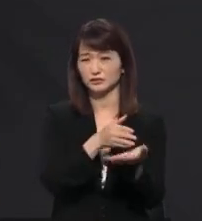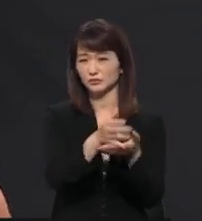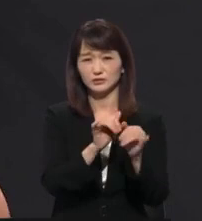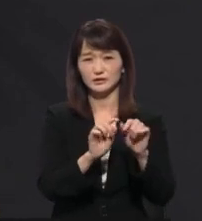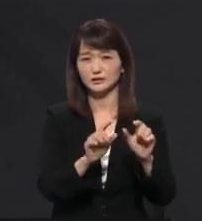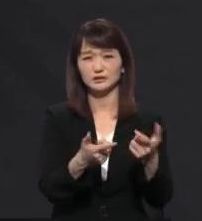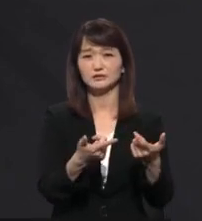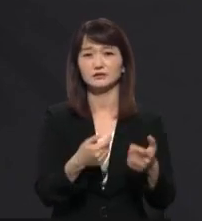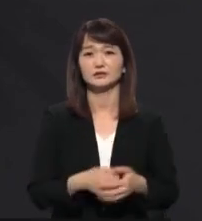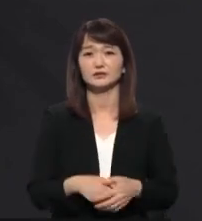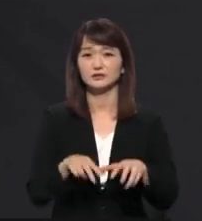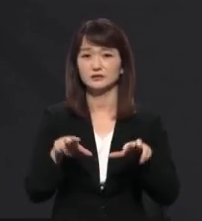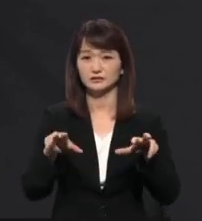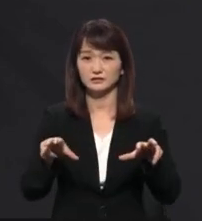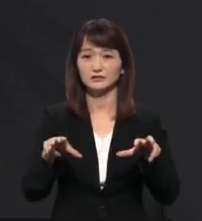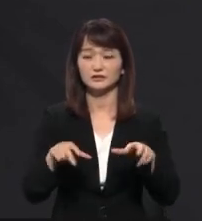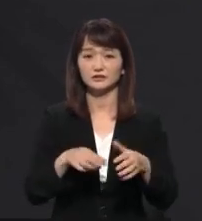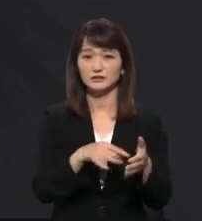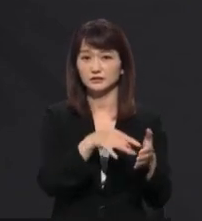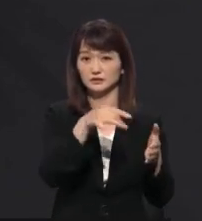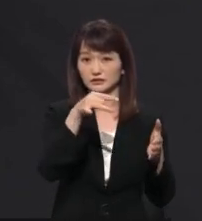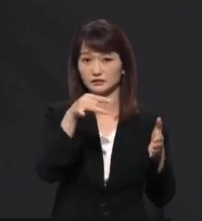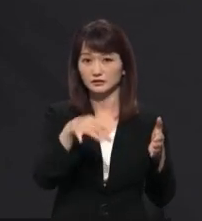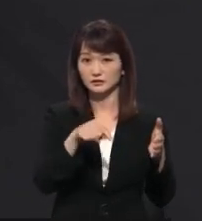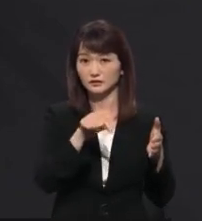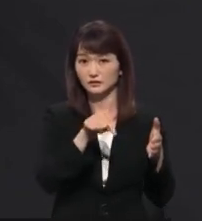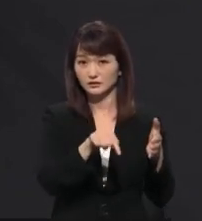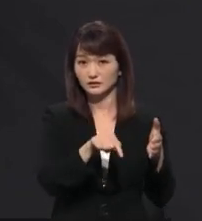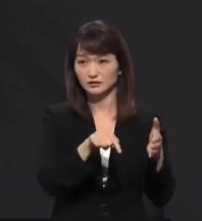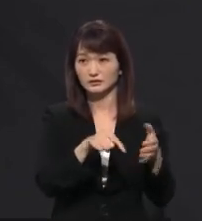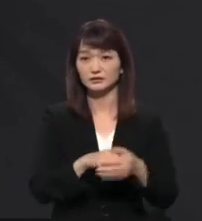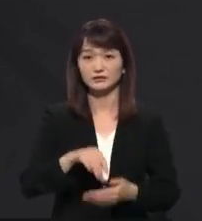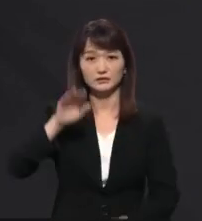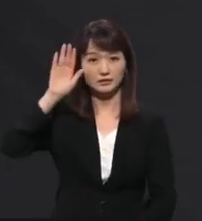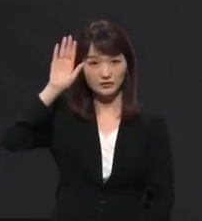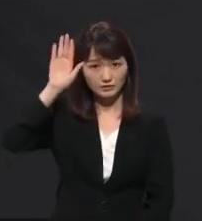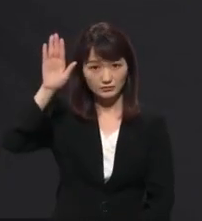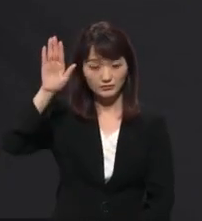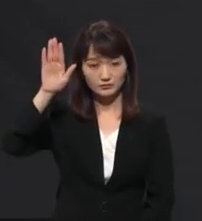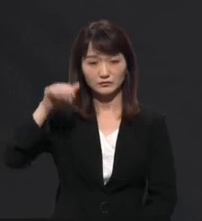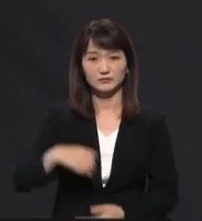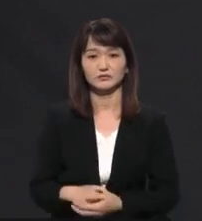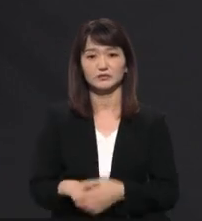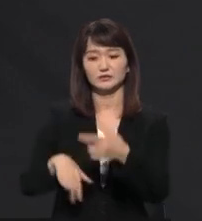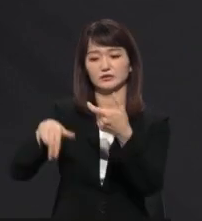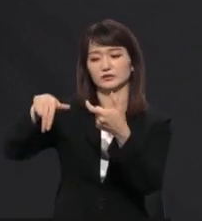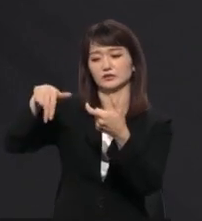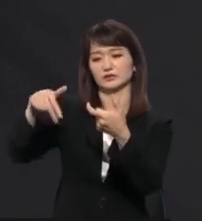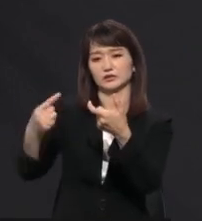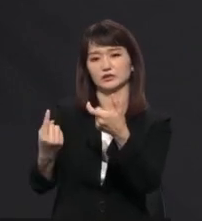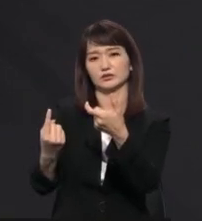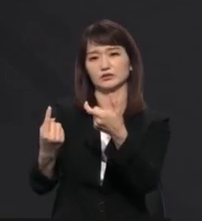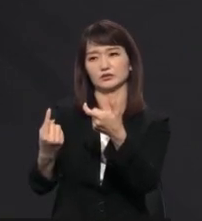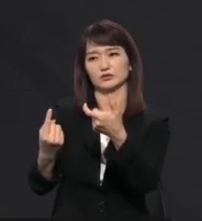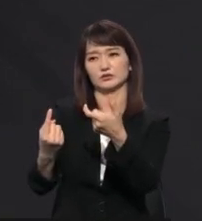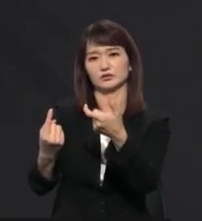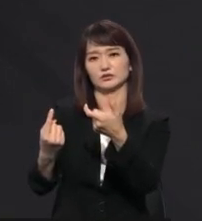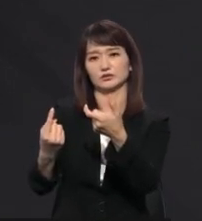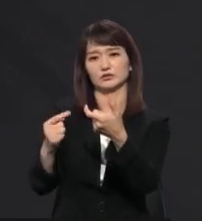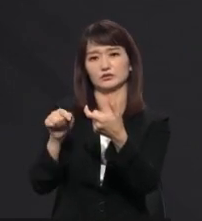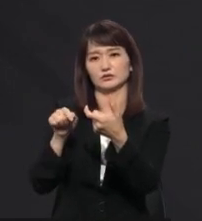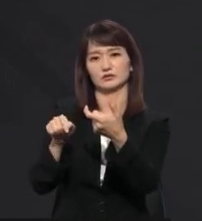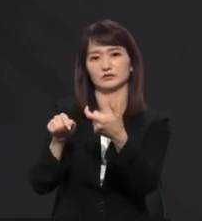아니지만 지금에 있는 세금을 가지고 향후 60조원을 뭐 이렇게 언론